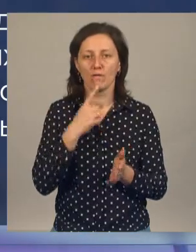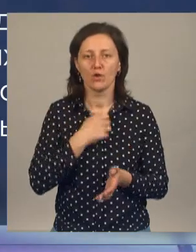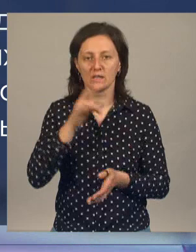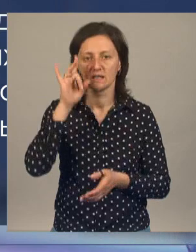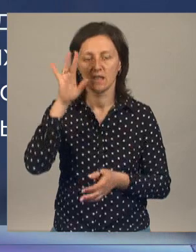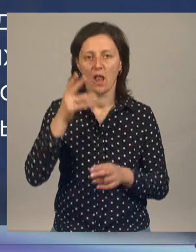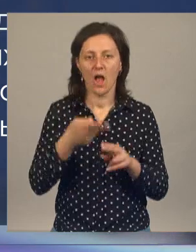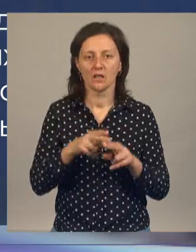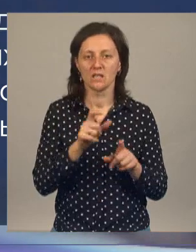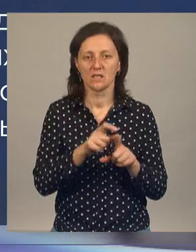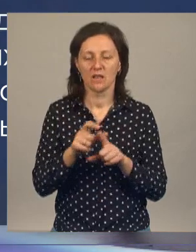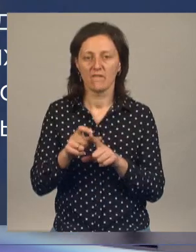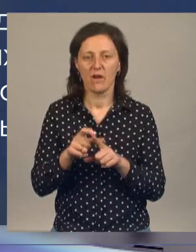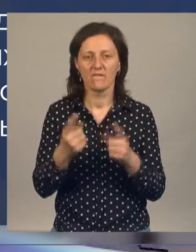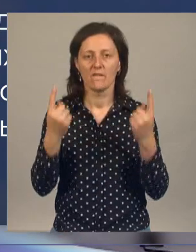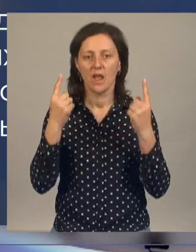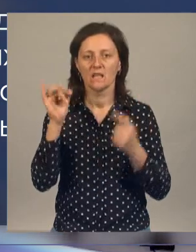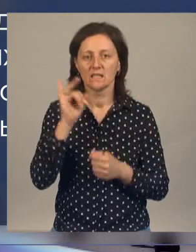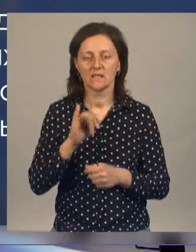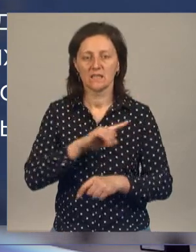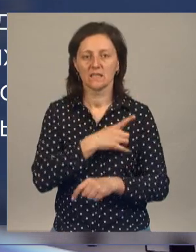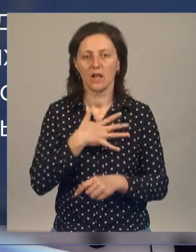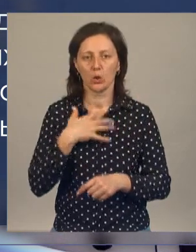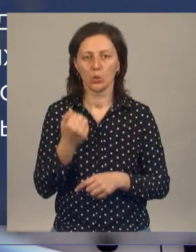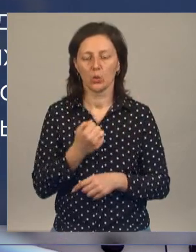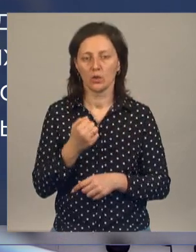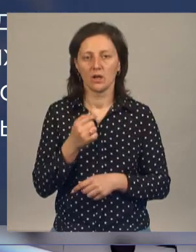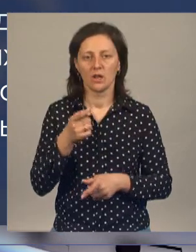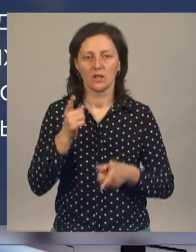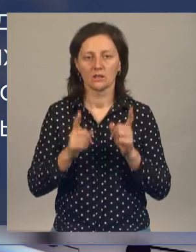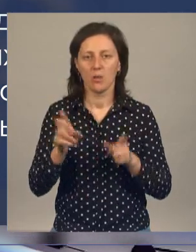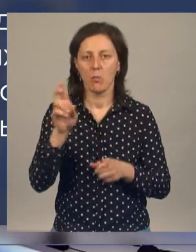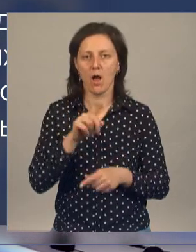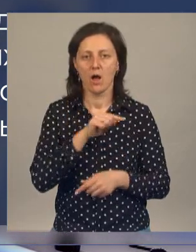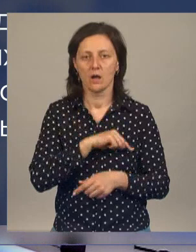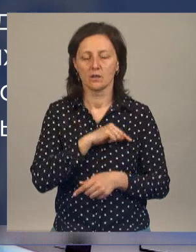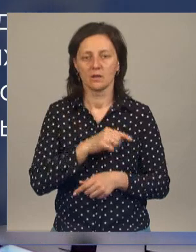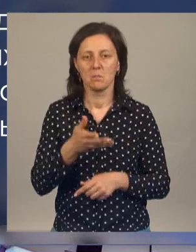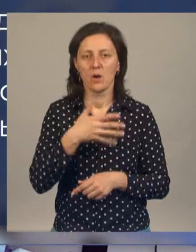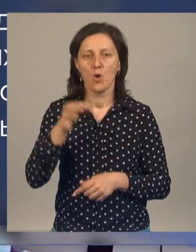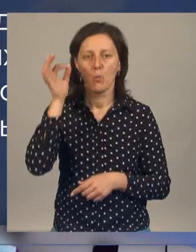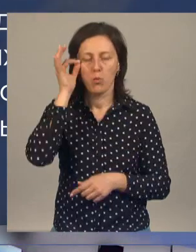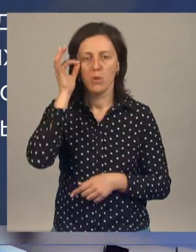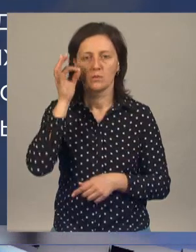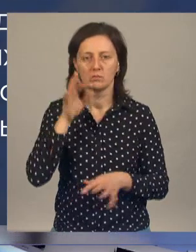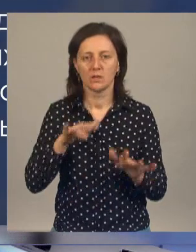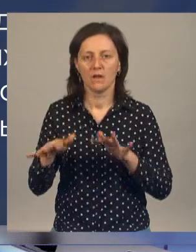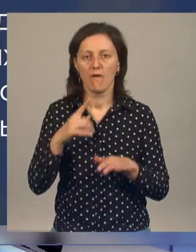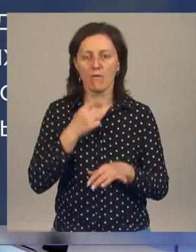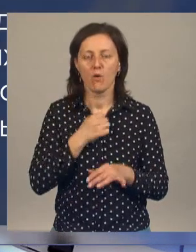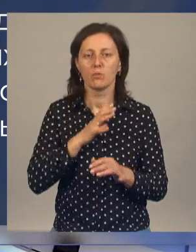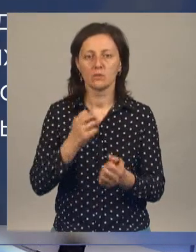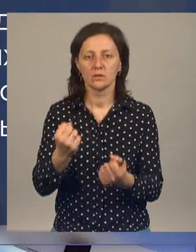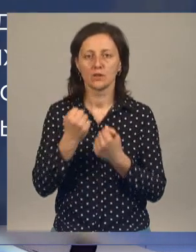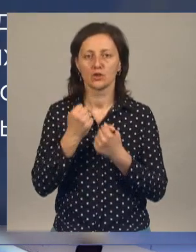этих словах наша великая история сила духа и настоящий белгородский характер мы помним подвиг воинов защищавших нашу землю